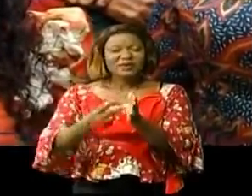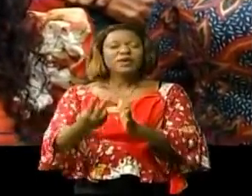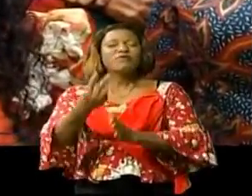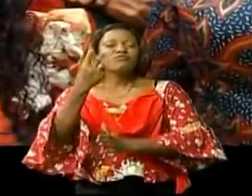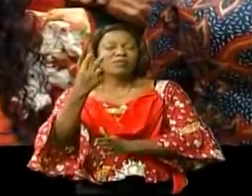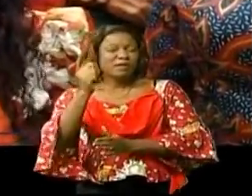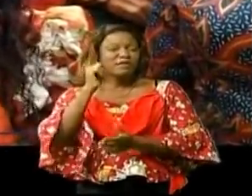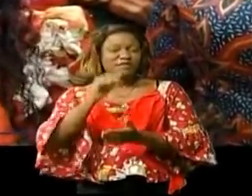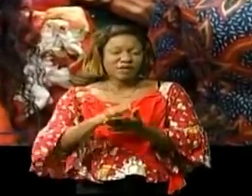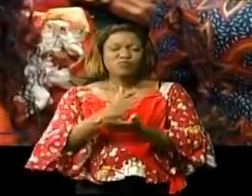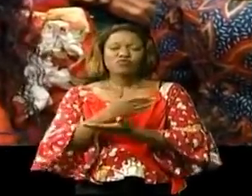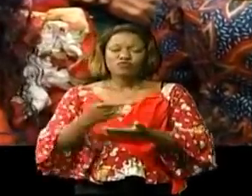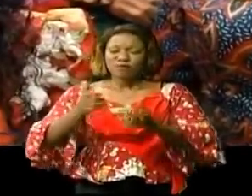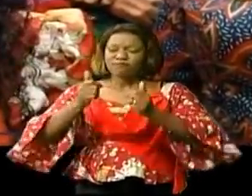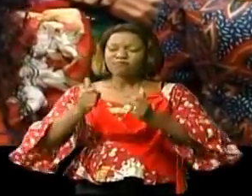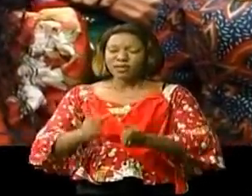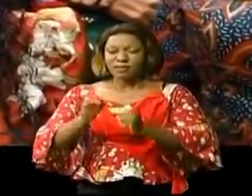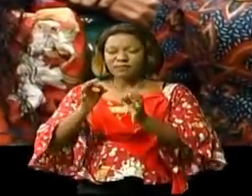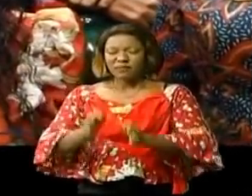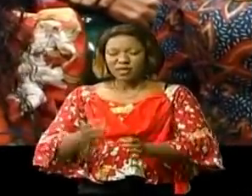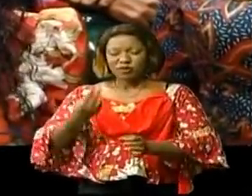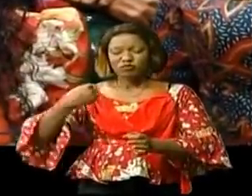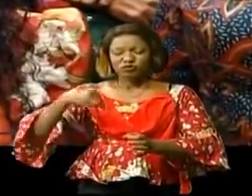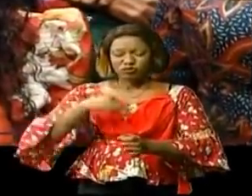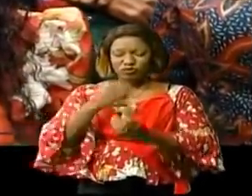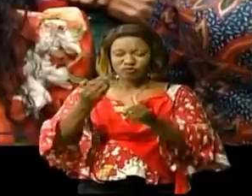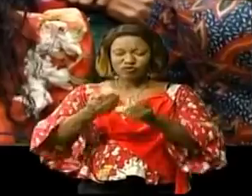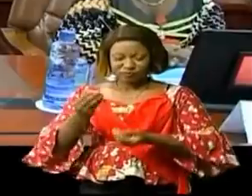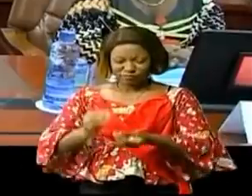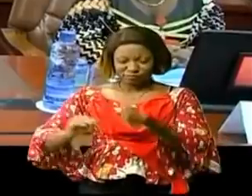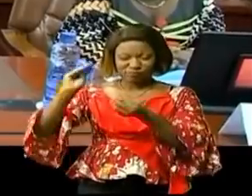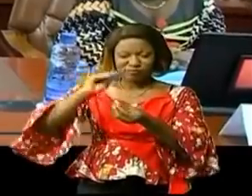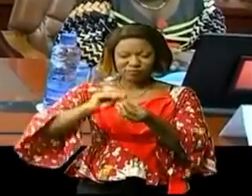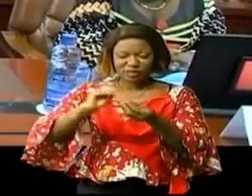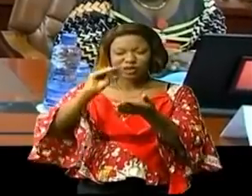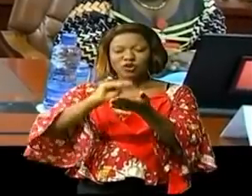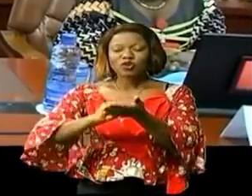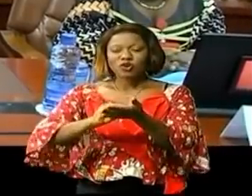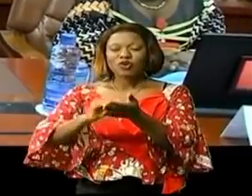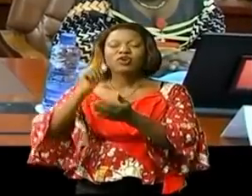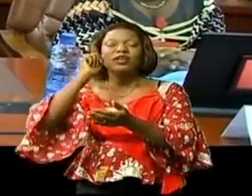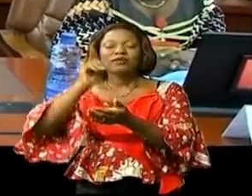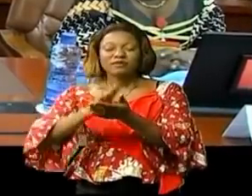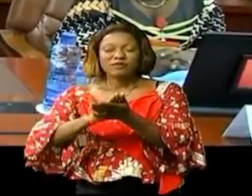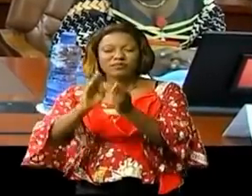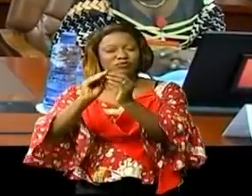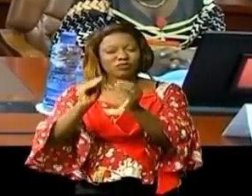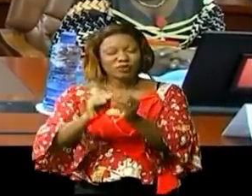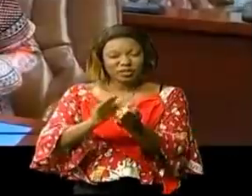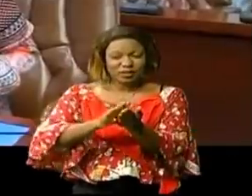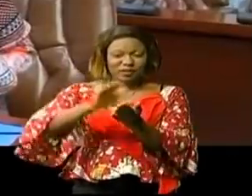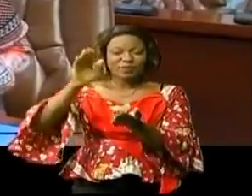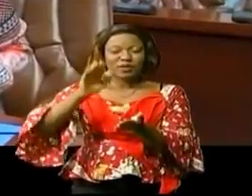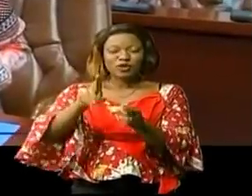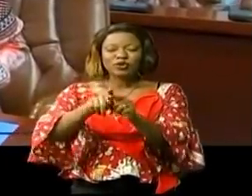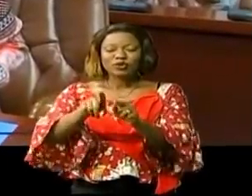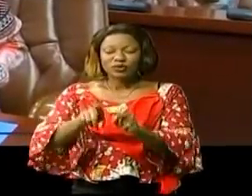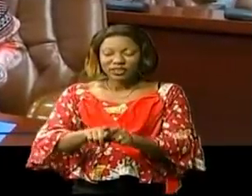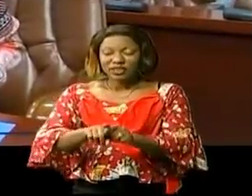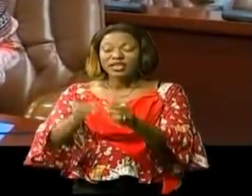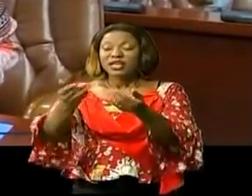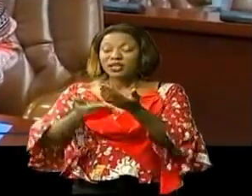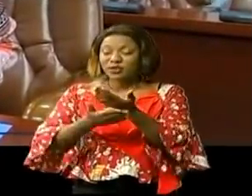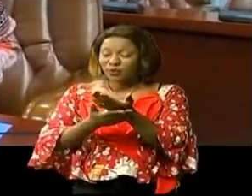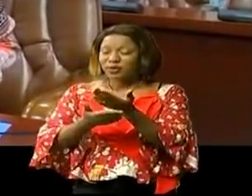les efforts qu'il fournit, mais nous sollicitons qu'il puisse améliorer en nombre. Les femmes ont à l'occasion sollicité du garant de la nation son implication dans